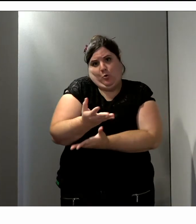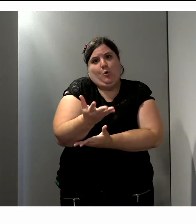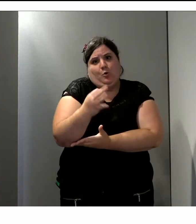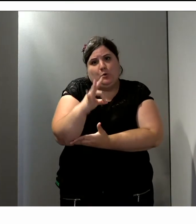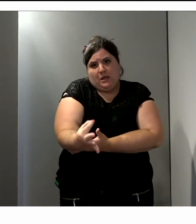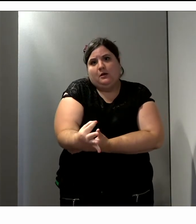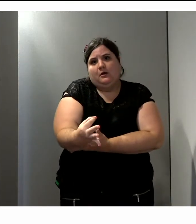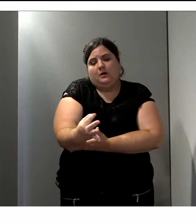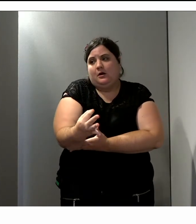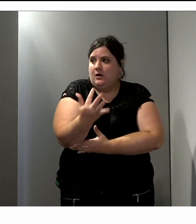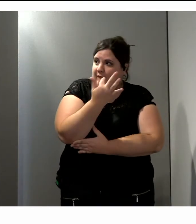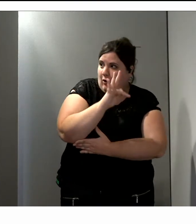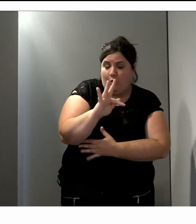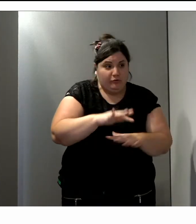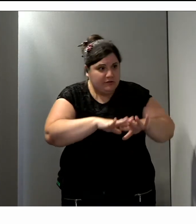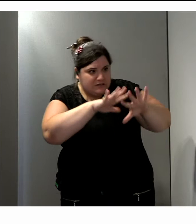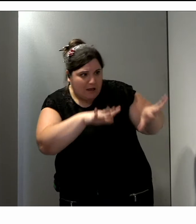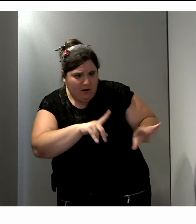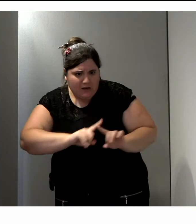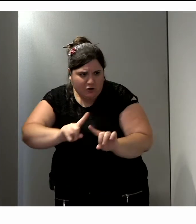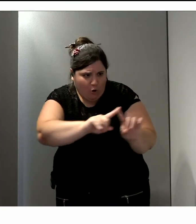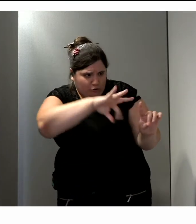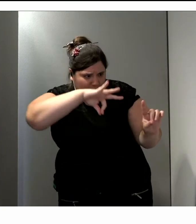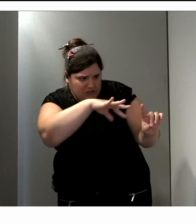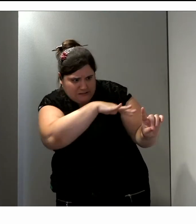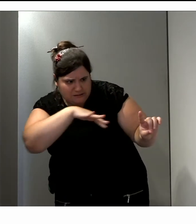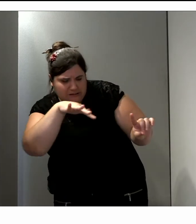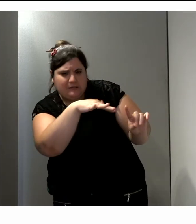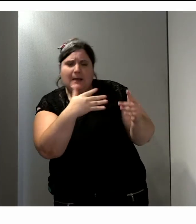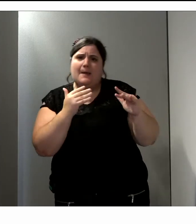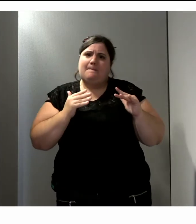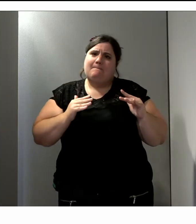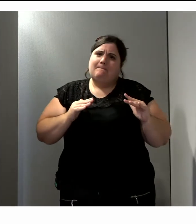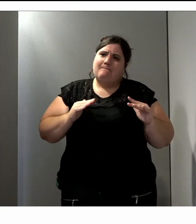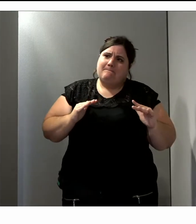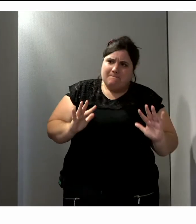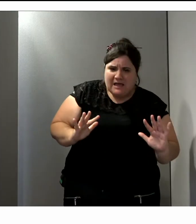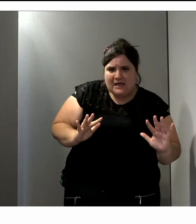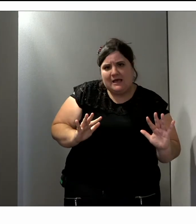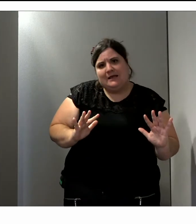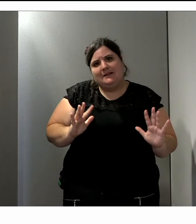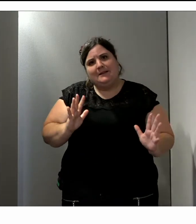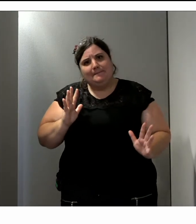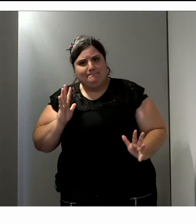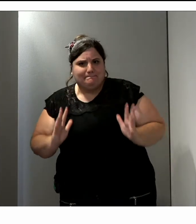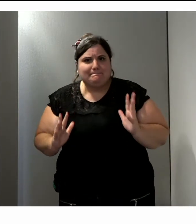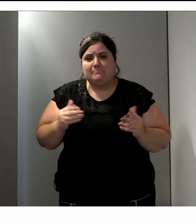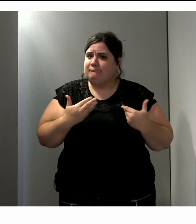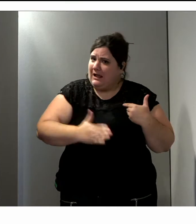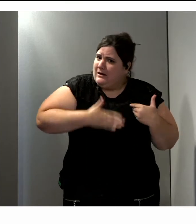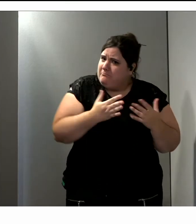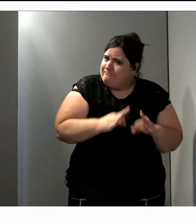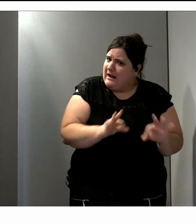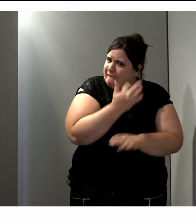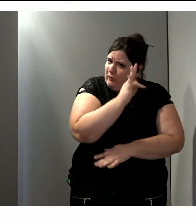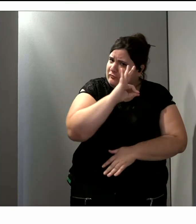se passent en France, mais à la fois je suis comme quelqu'un qui aime la